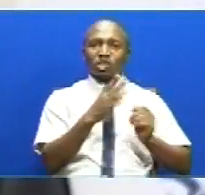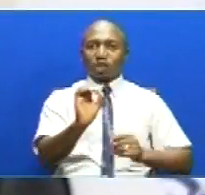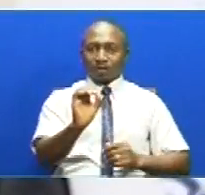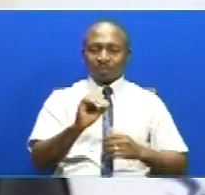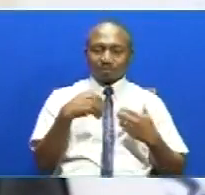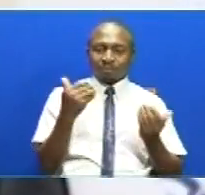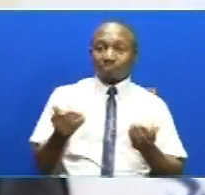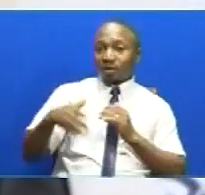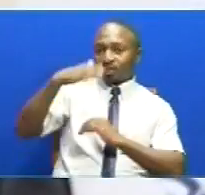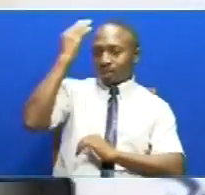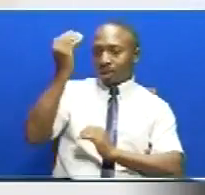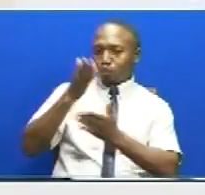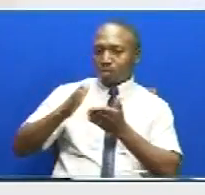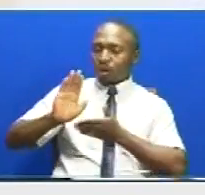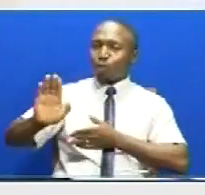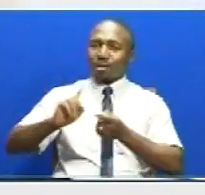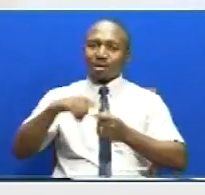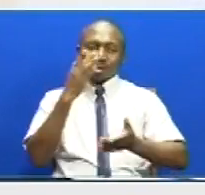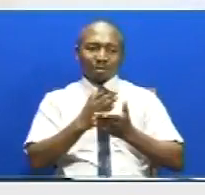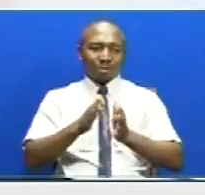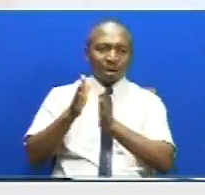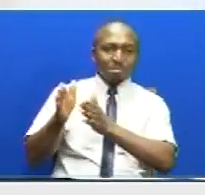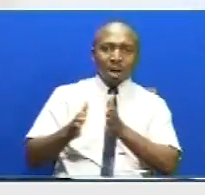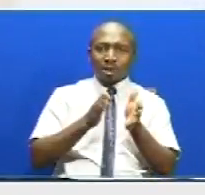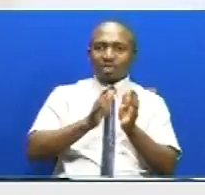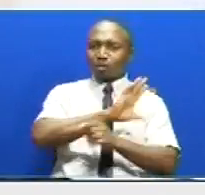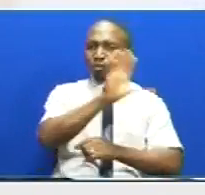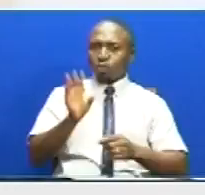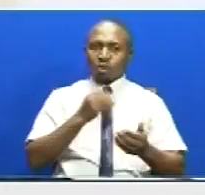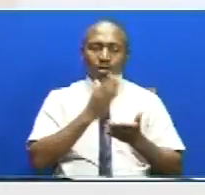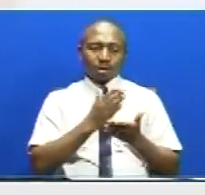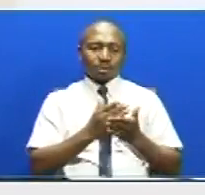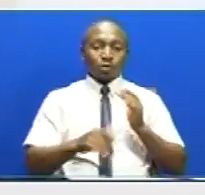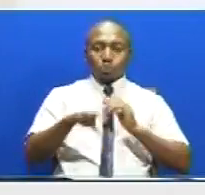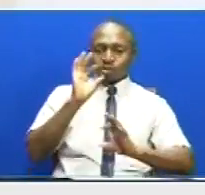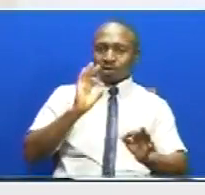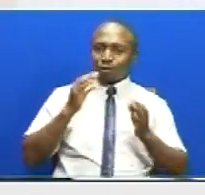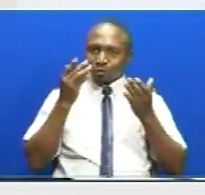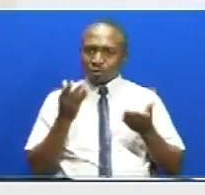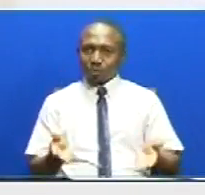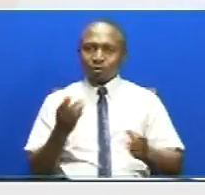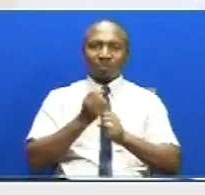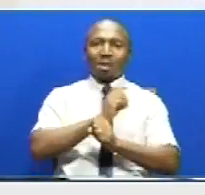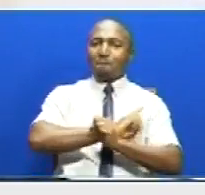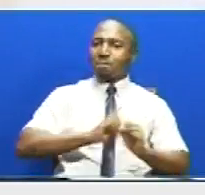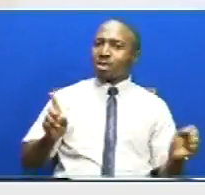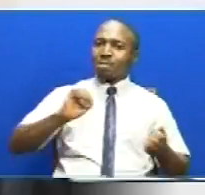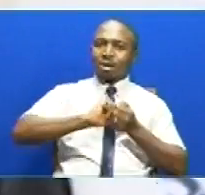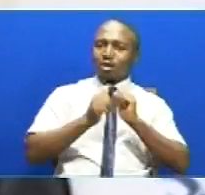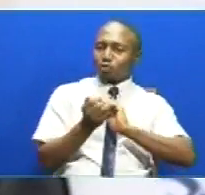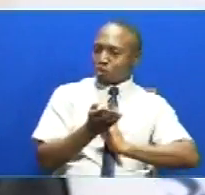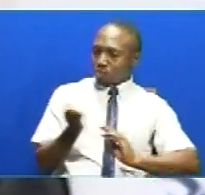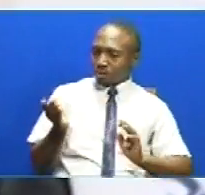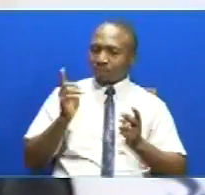upande wake imekamilika maandalizi yote ya kuhakikisha kuwa uchaguzi huu unafanyika bila ya matatizo yoyote.